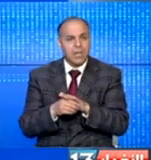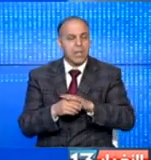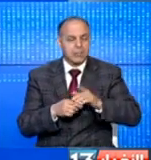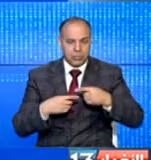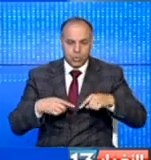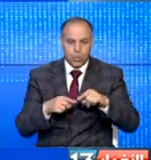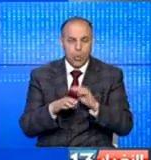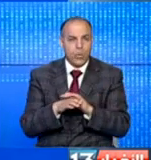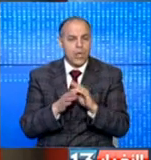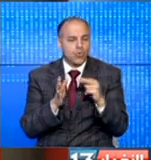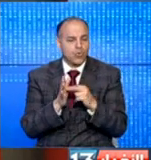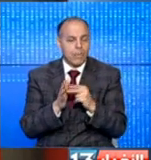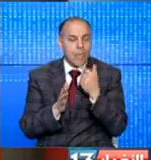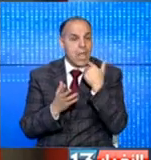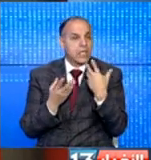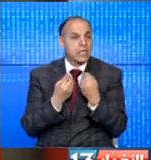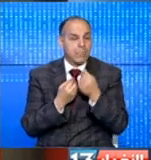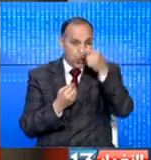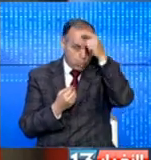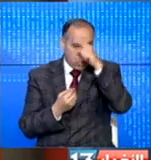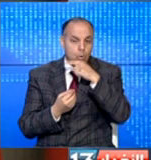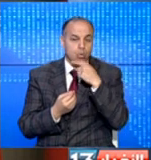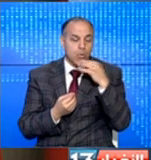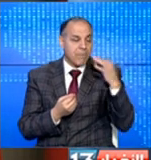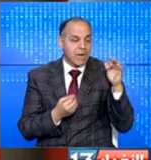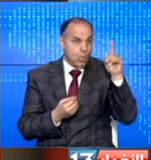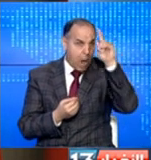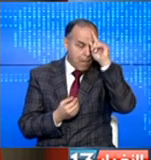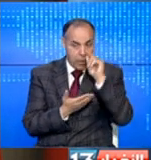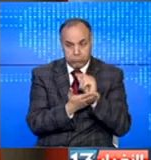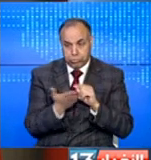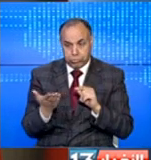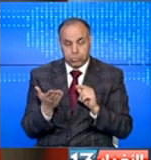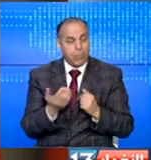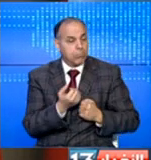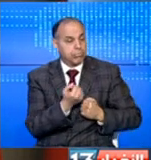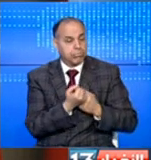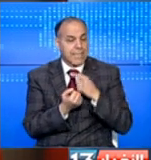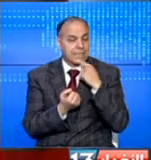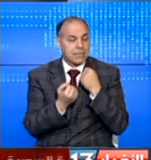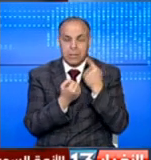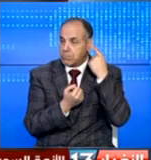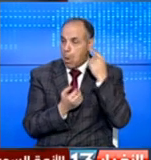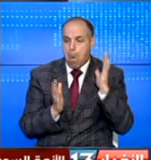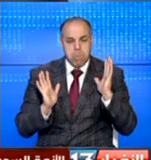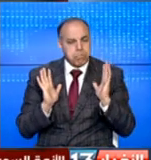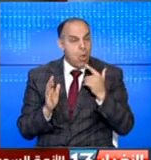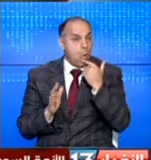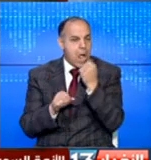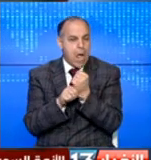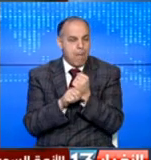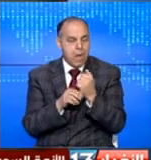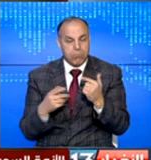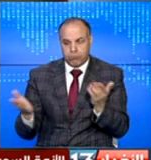قمة بشأن سوريا تجمع تركيا وروسيا وفرنسا وألمانيا، ليؤيد الكرملين الخبر لافتا إلى العمل